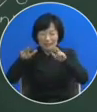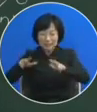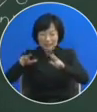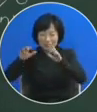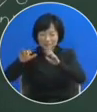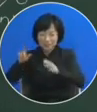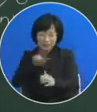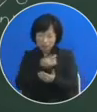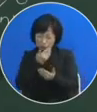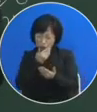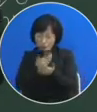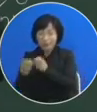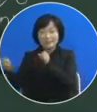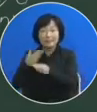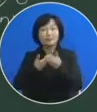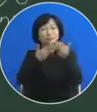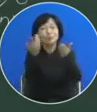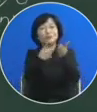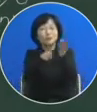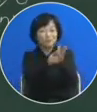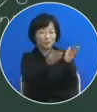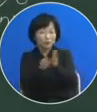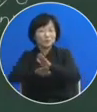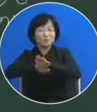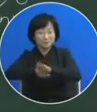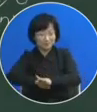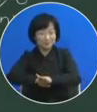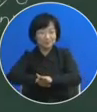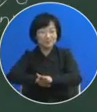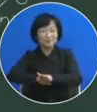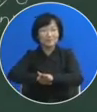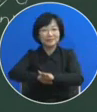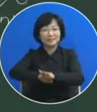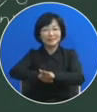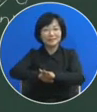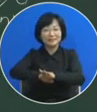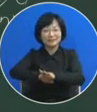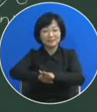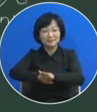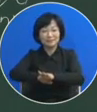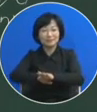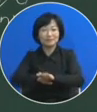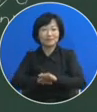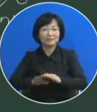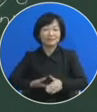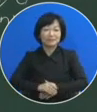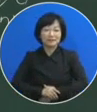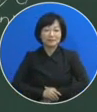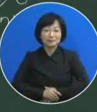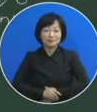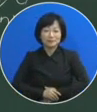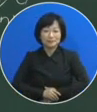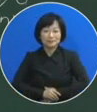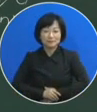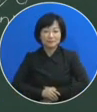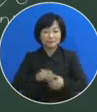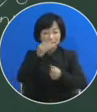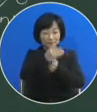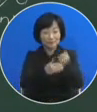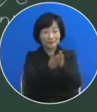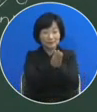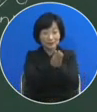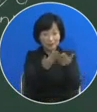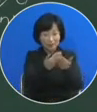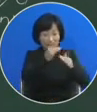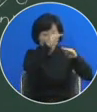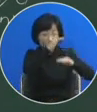all of you who have this faith, all of you who are going to stake your lives, God has prepared the most important answer for this age for you. 이게 성경 얘기입니다. This is a